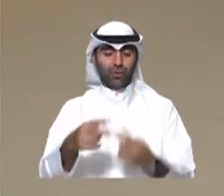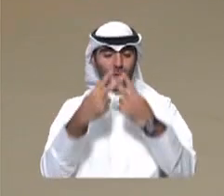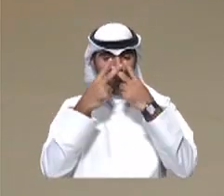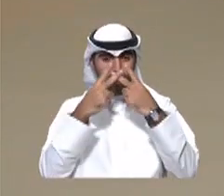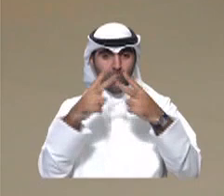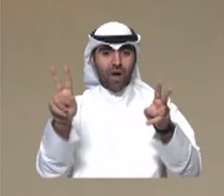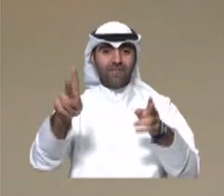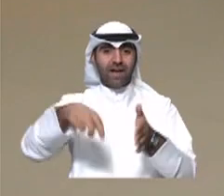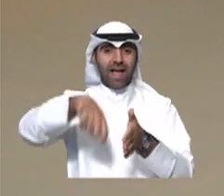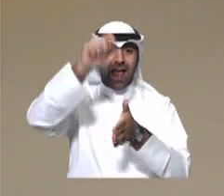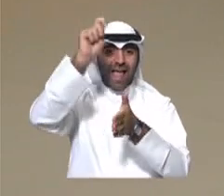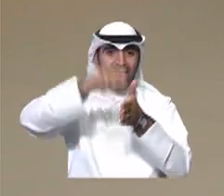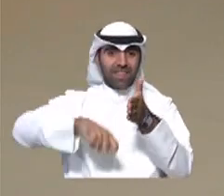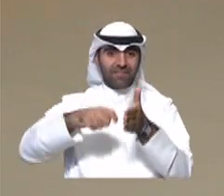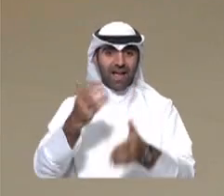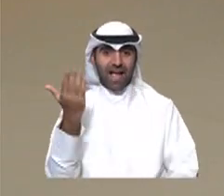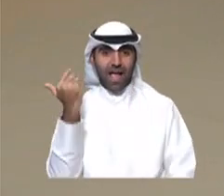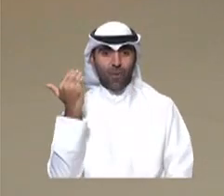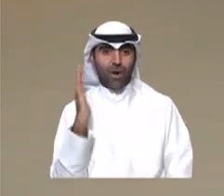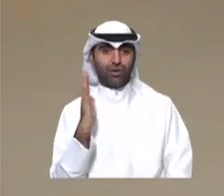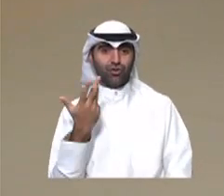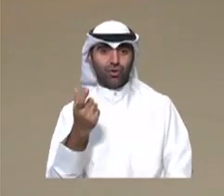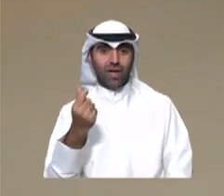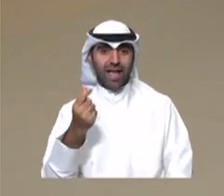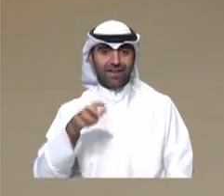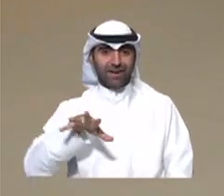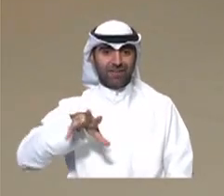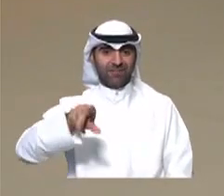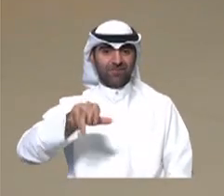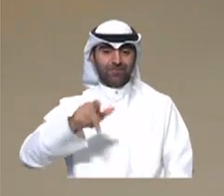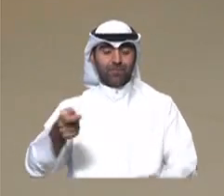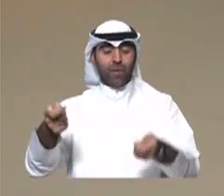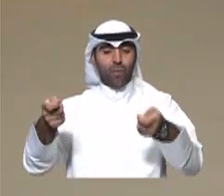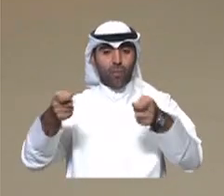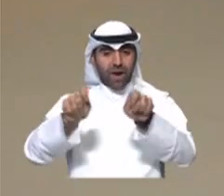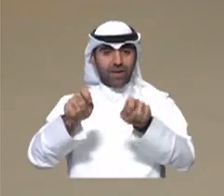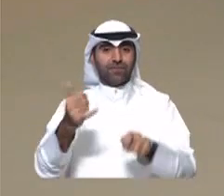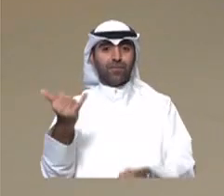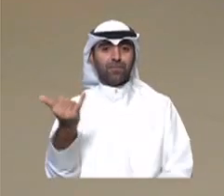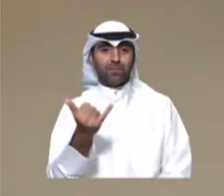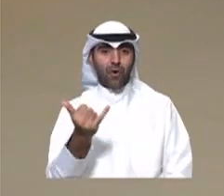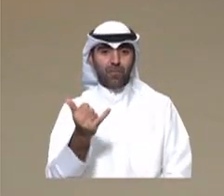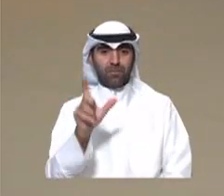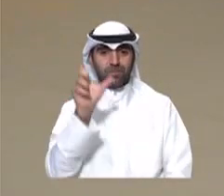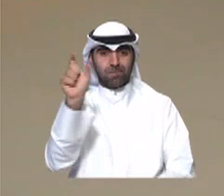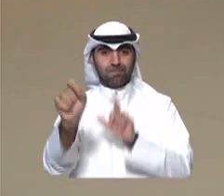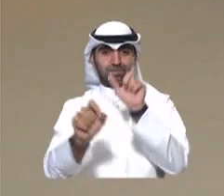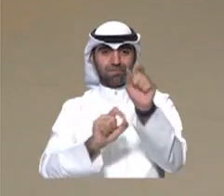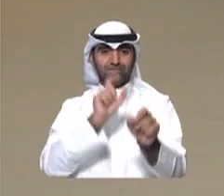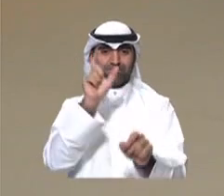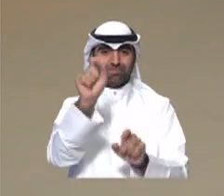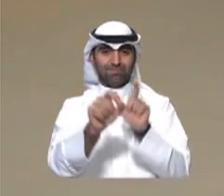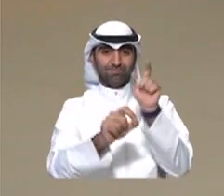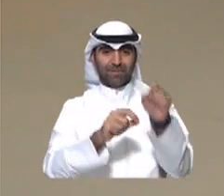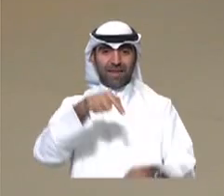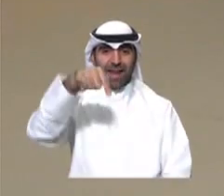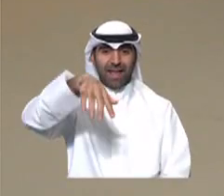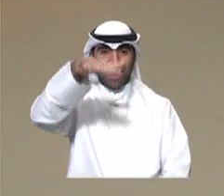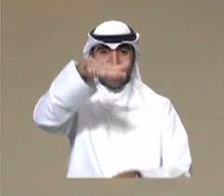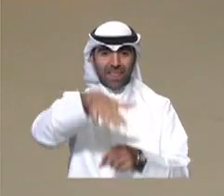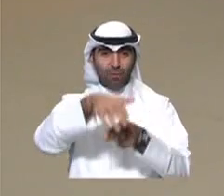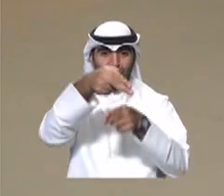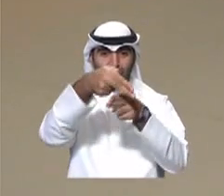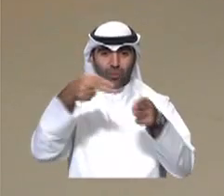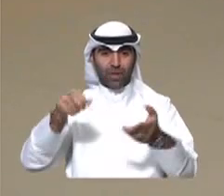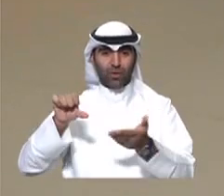إلى دولة الكويت خلال العام الجاري، ربما في نوفمبر من العام الجاري، حيث سوف يلتقون